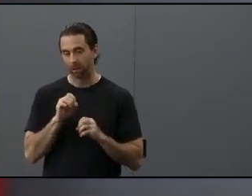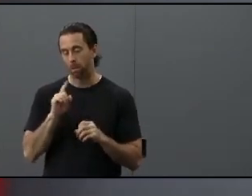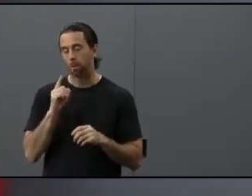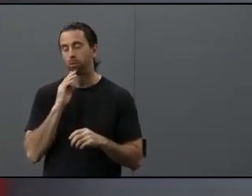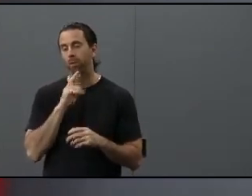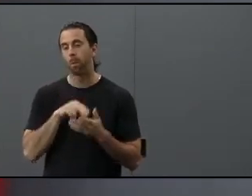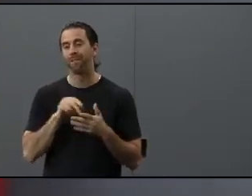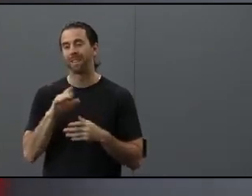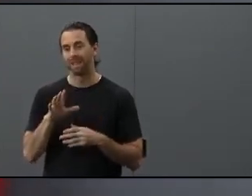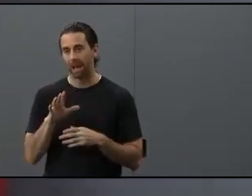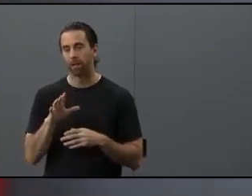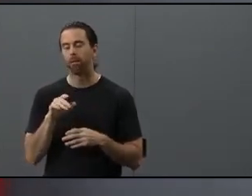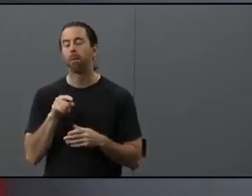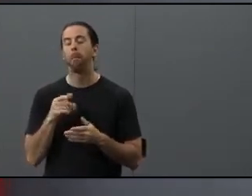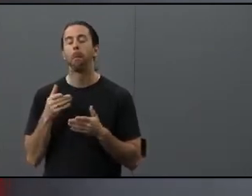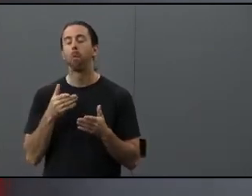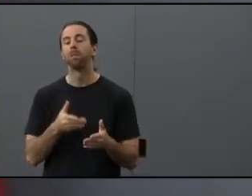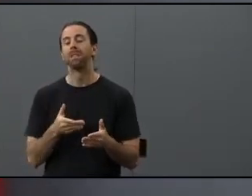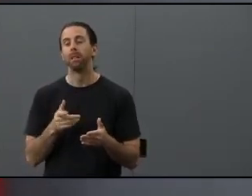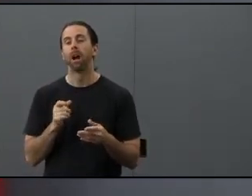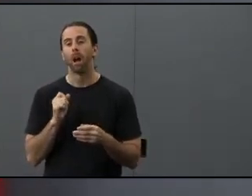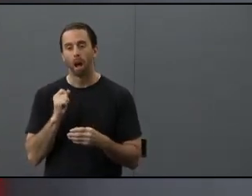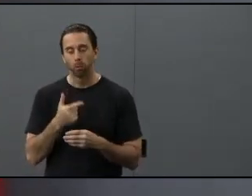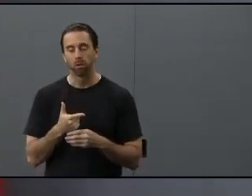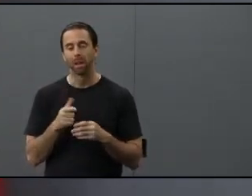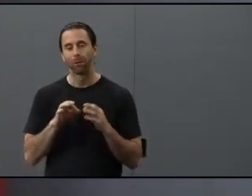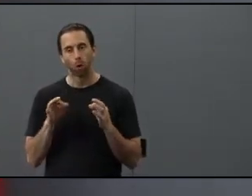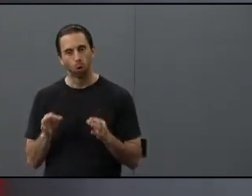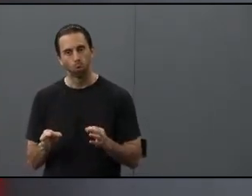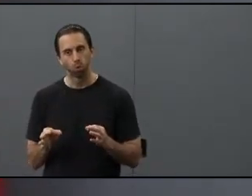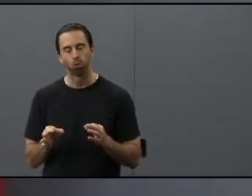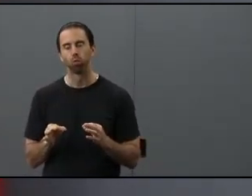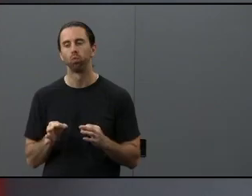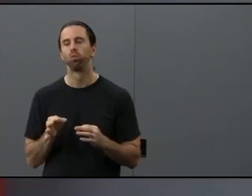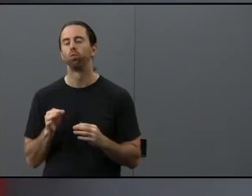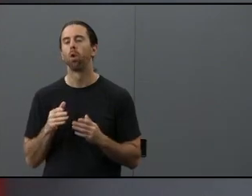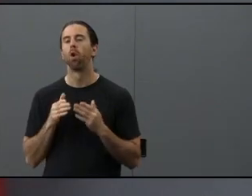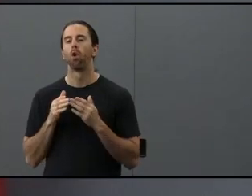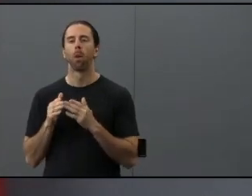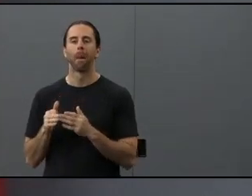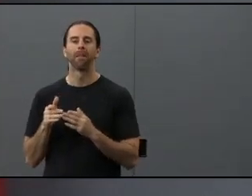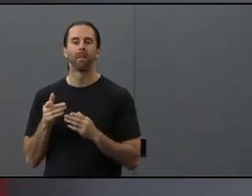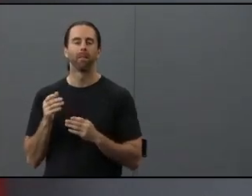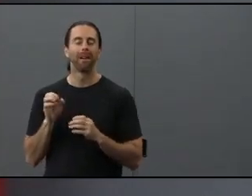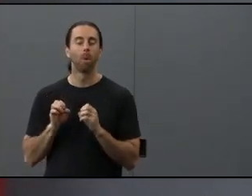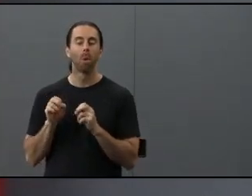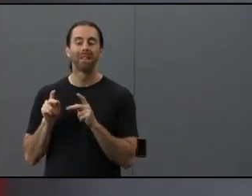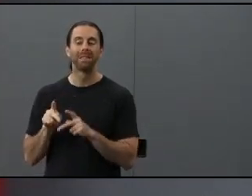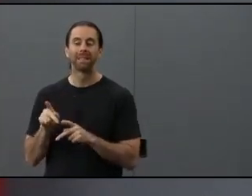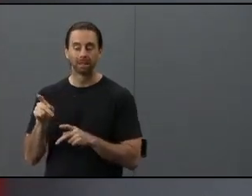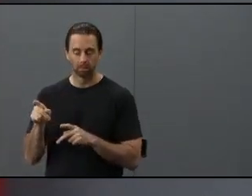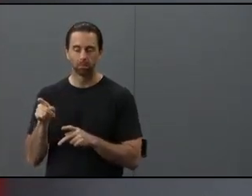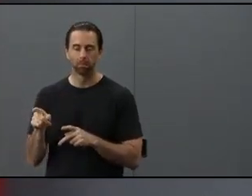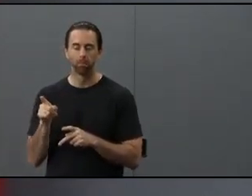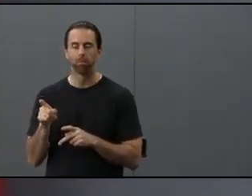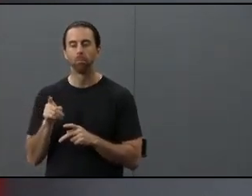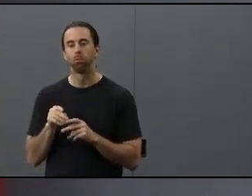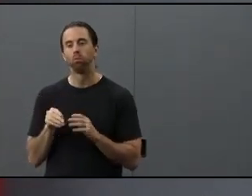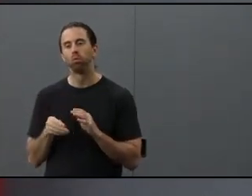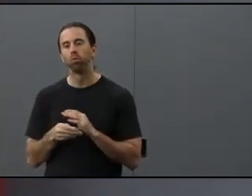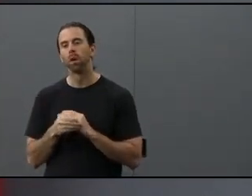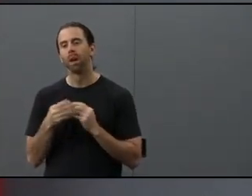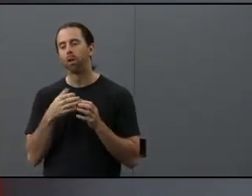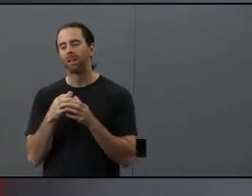2025 il serait proposé appuyé et résolu de demander à l'évaluatrice de sous-catégoriser les